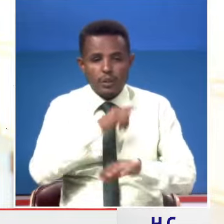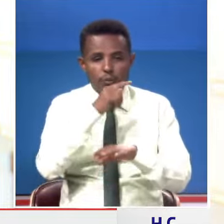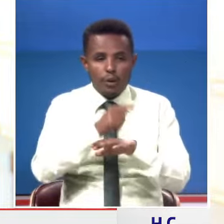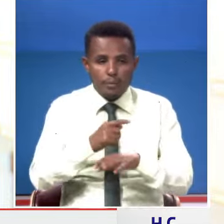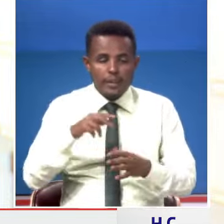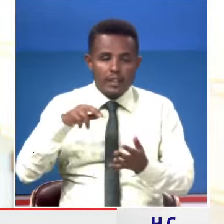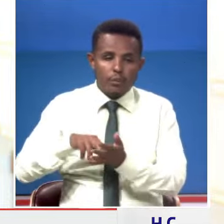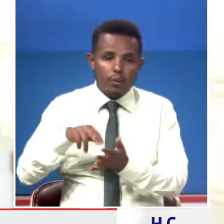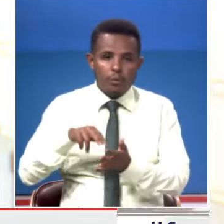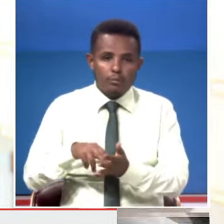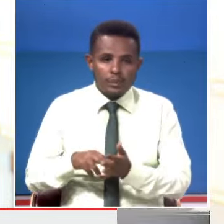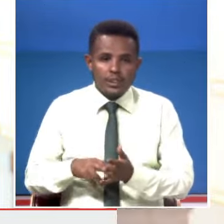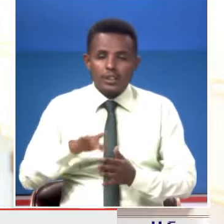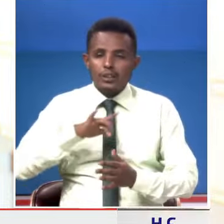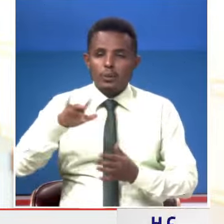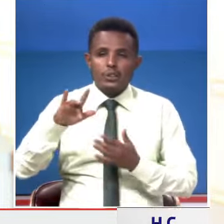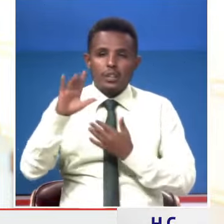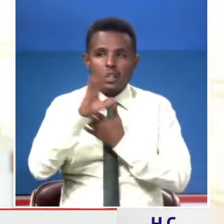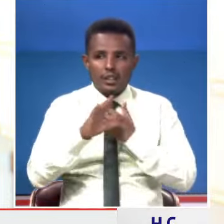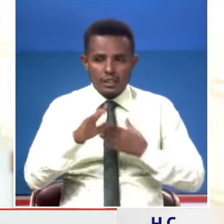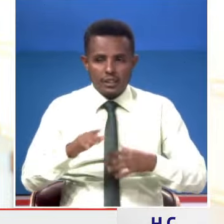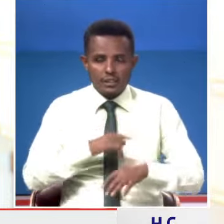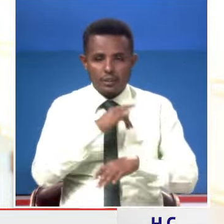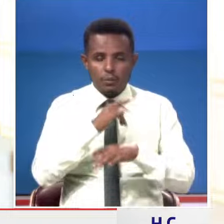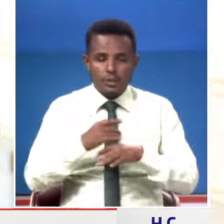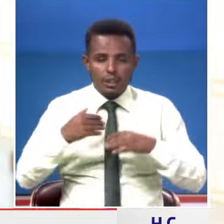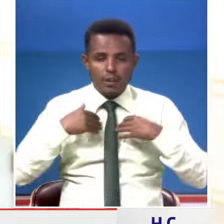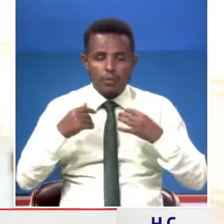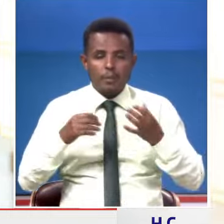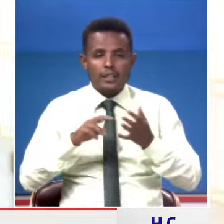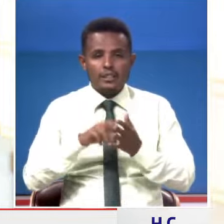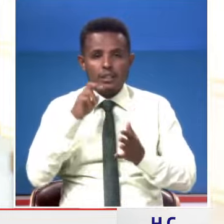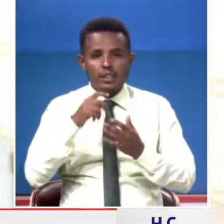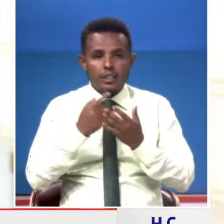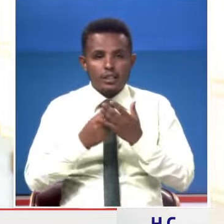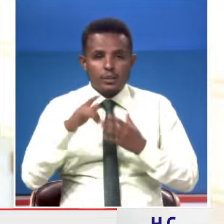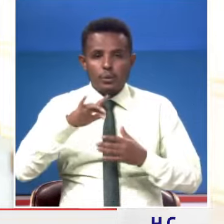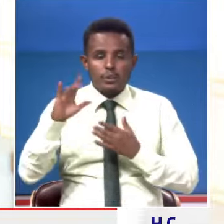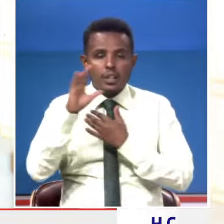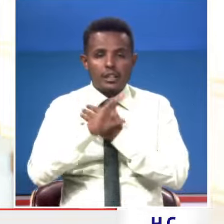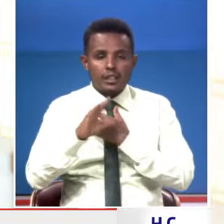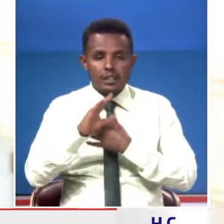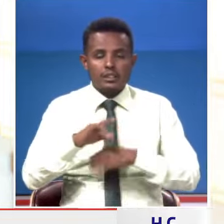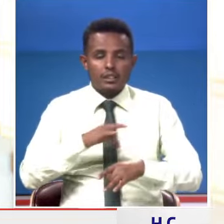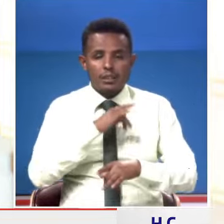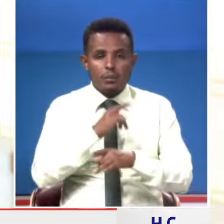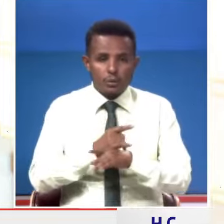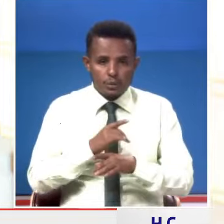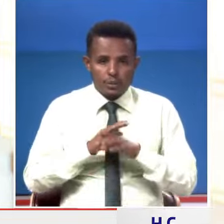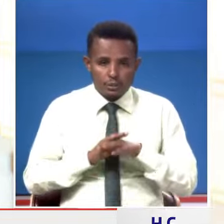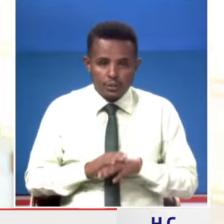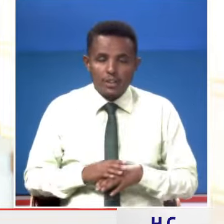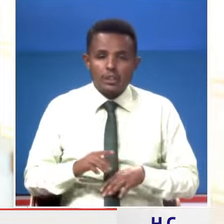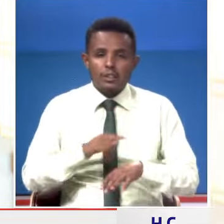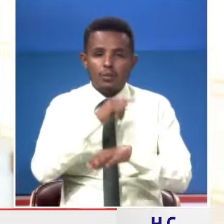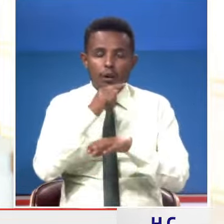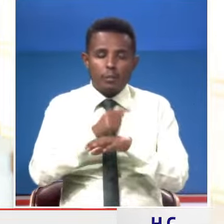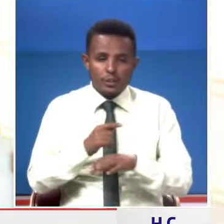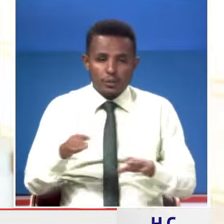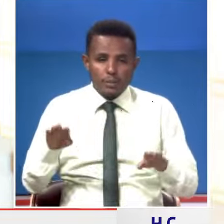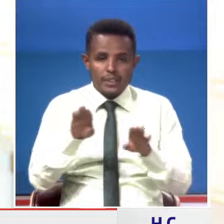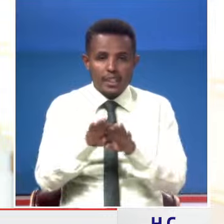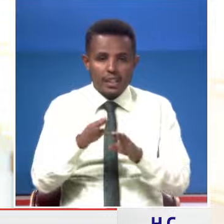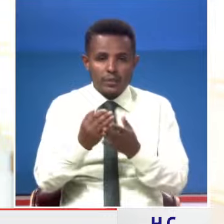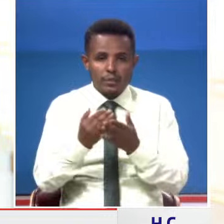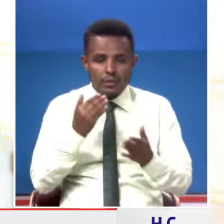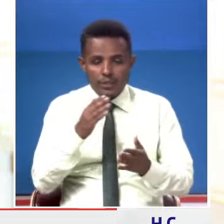ያቋቋሙ የውጭ ሀገር ዜጎች እንዳሉም አንስተዋል። እነዚህ የውጭ ሀገር ዜጎች እንግዲህ ተቋማቸው ከመዘጋቱ በፊትና